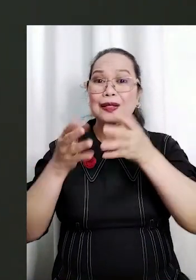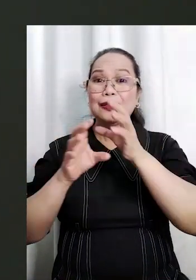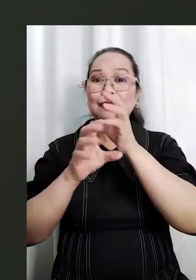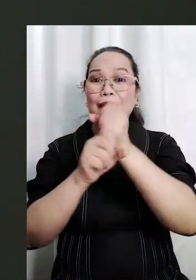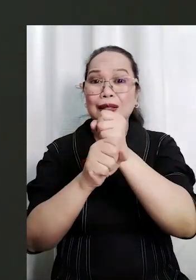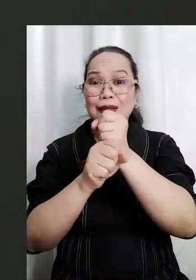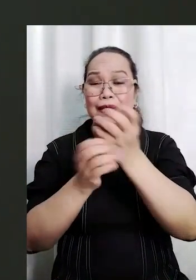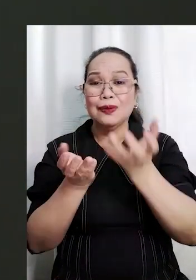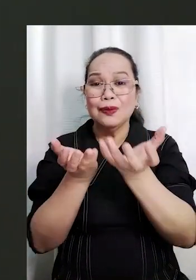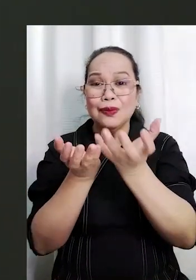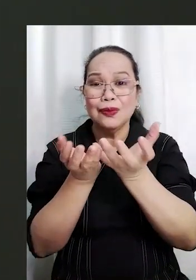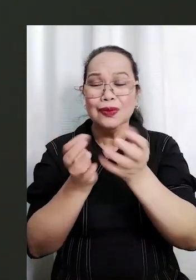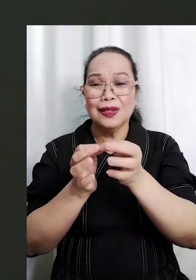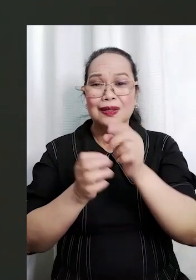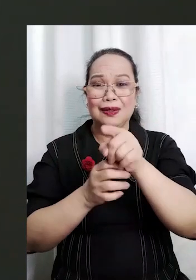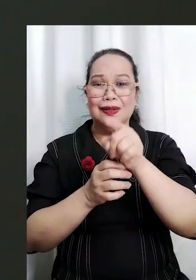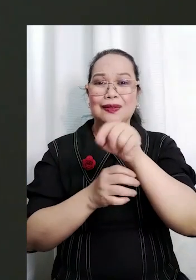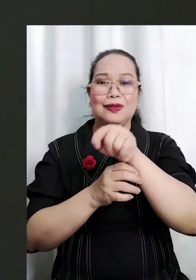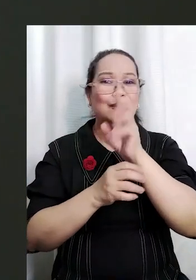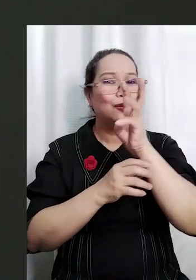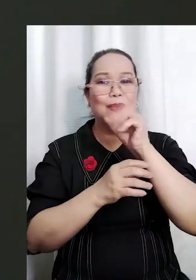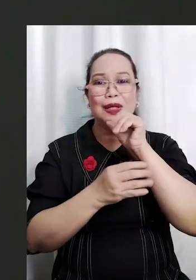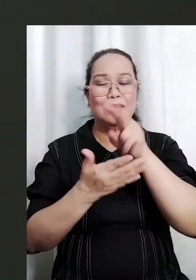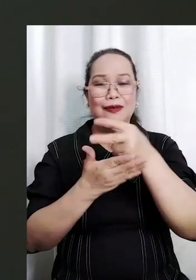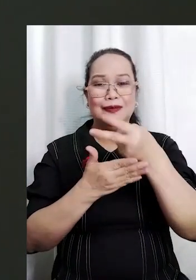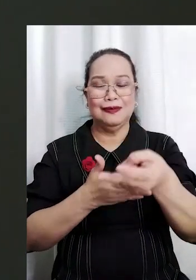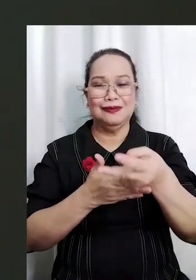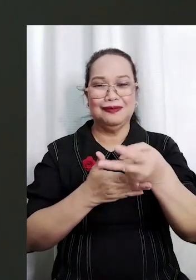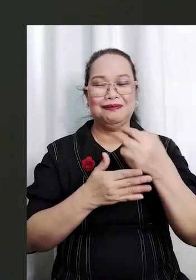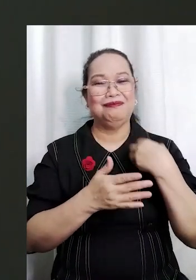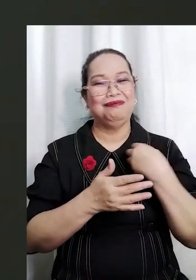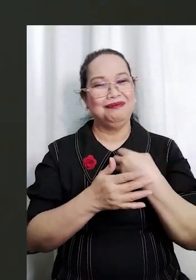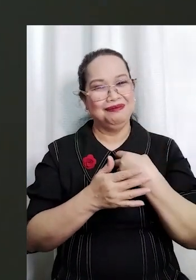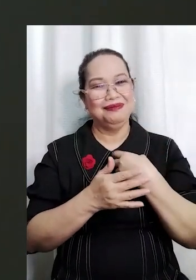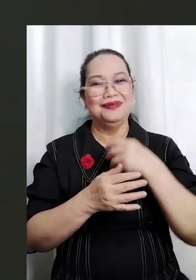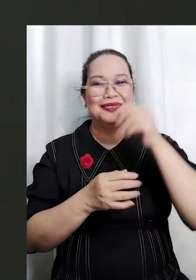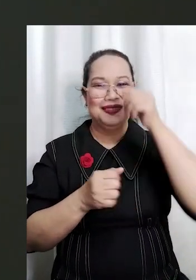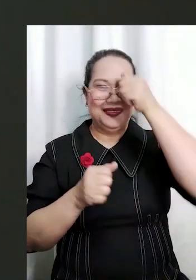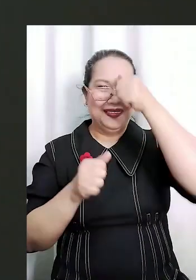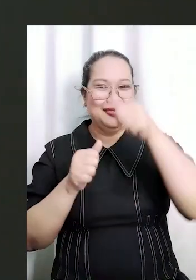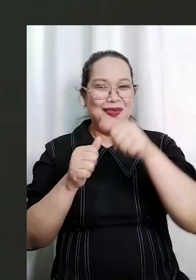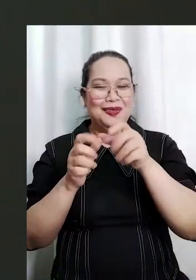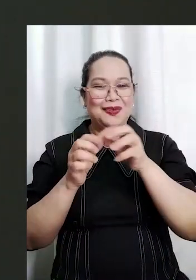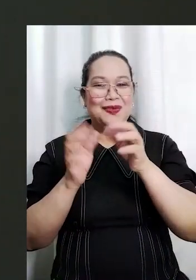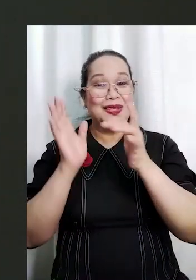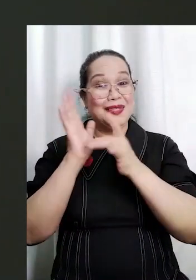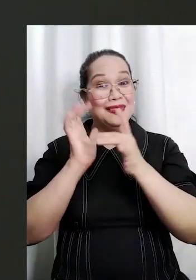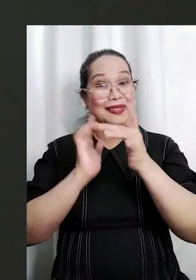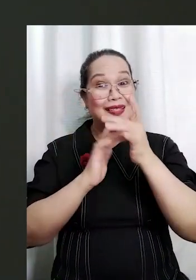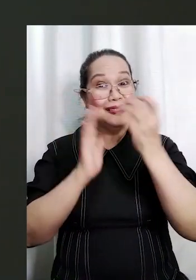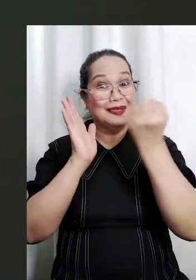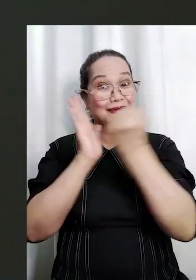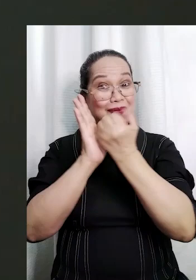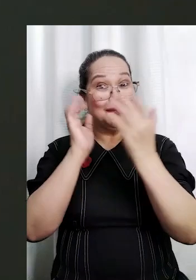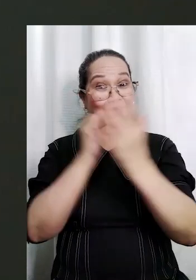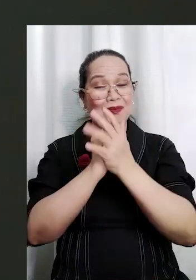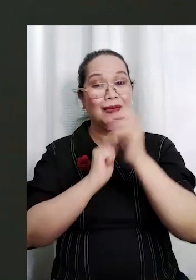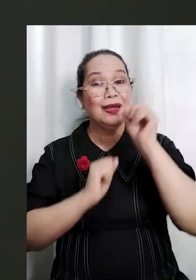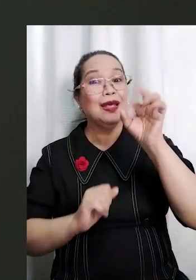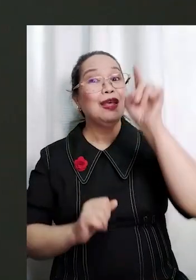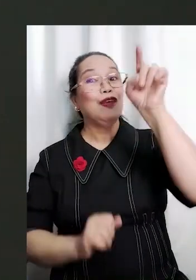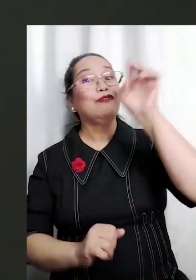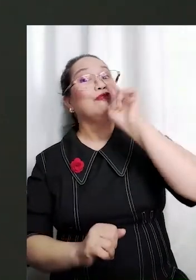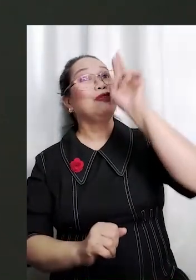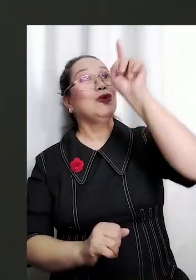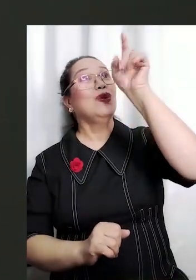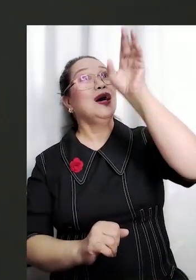you." Actually, maririnig natin ang mga katagang ito nang ipako si Jesus sa krus. "Kung ikaw nga